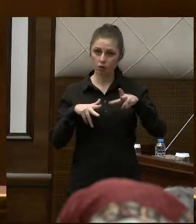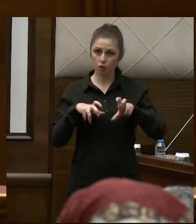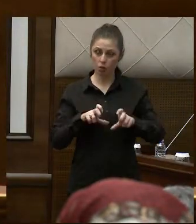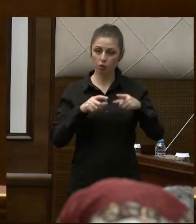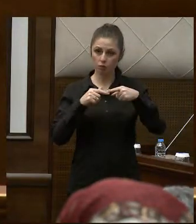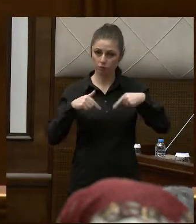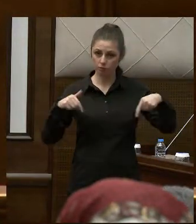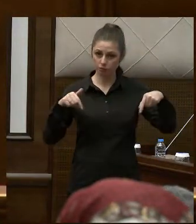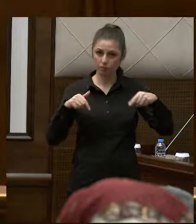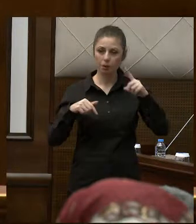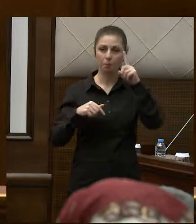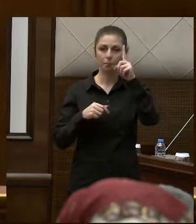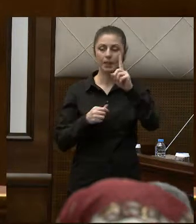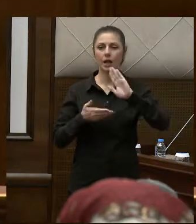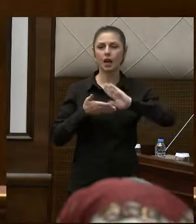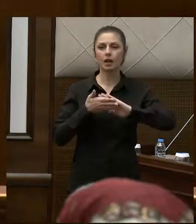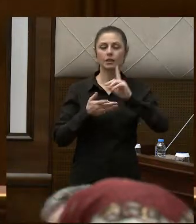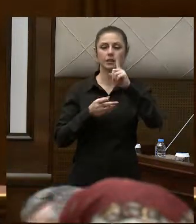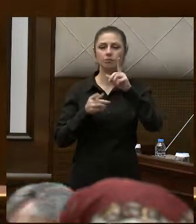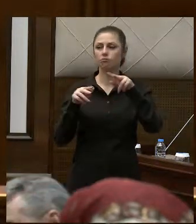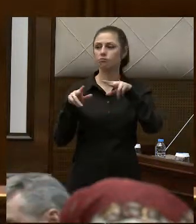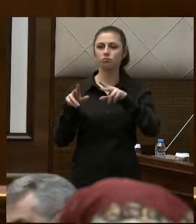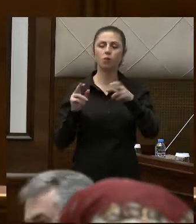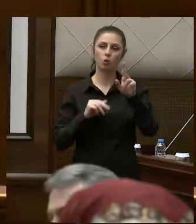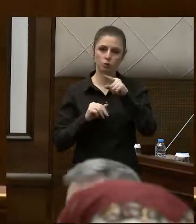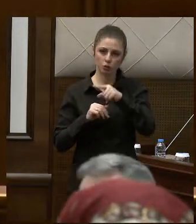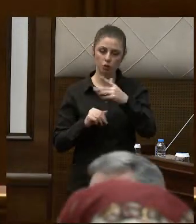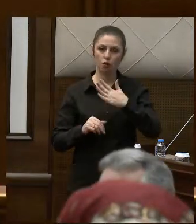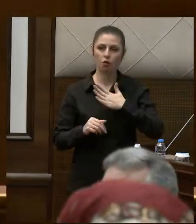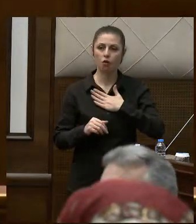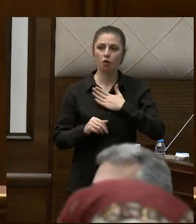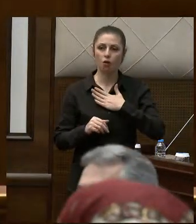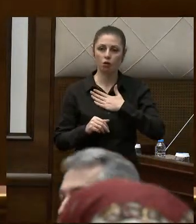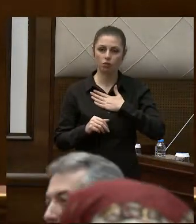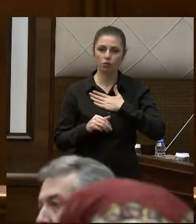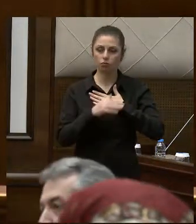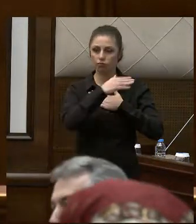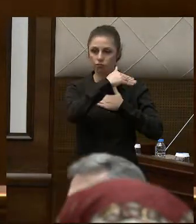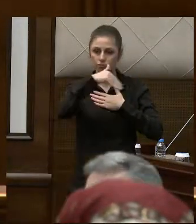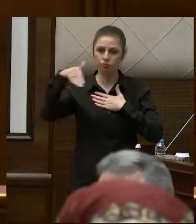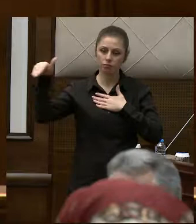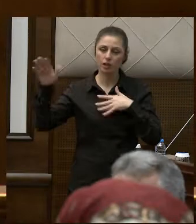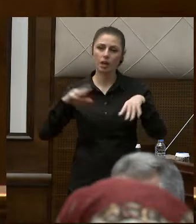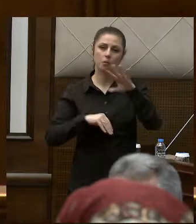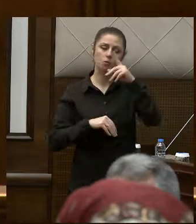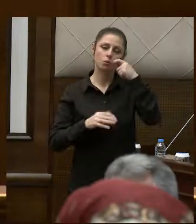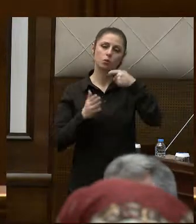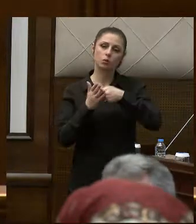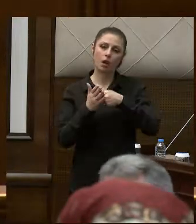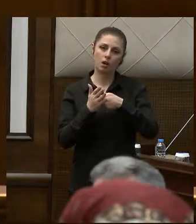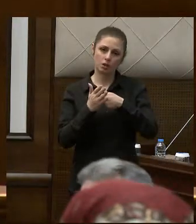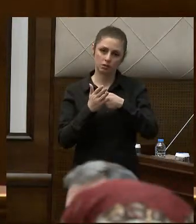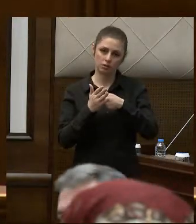koltuğumuzda bir arkadaşımızın yeri boş. Ön sıranın tamamı muhtarlarımıza aittir. İsimleri